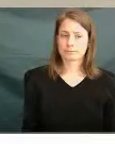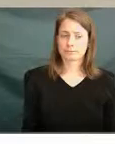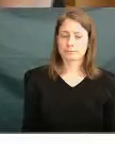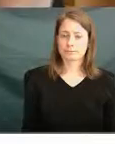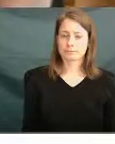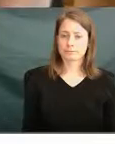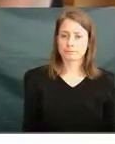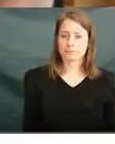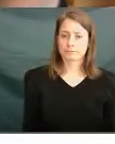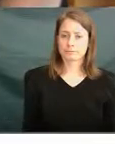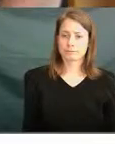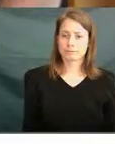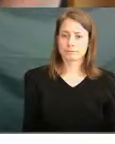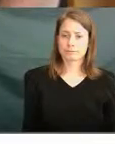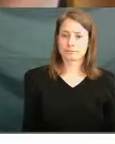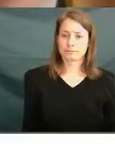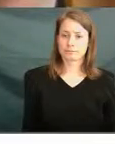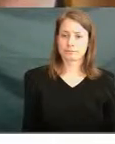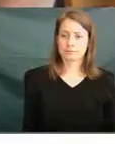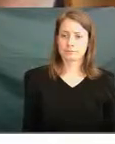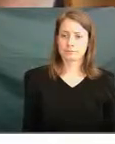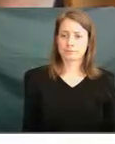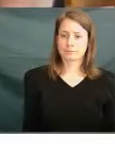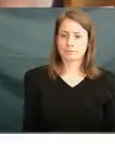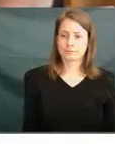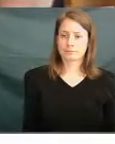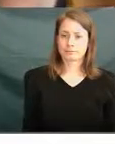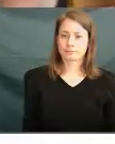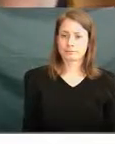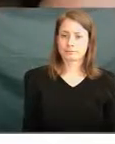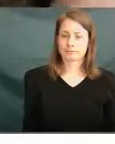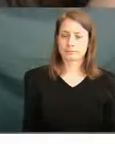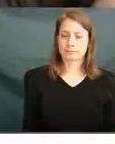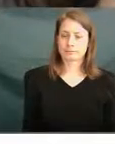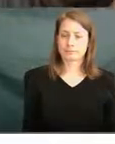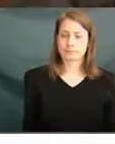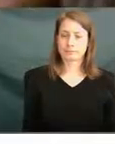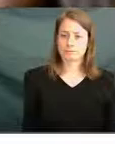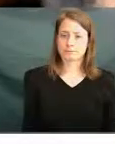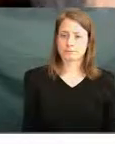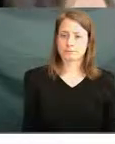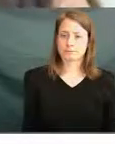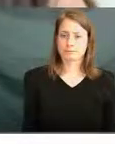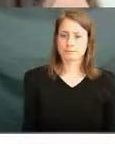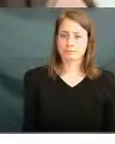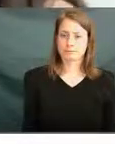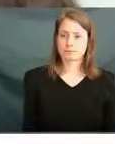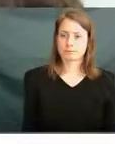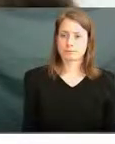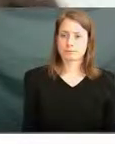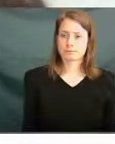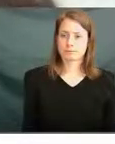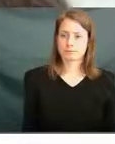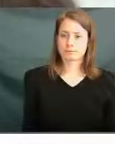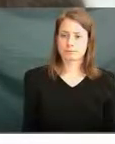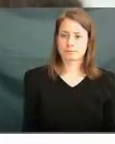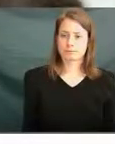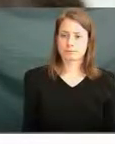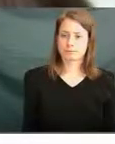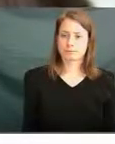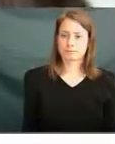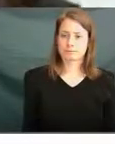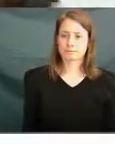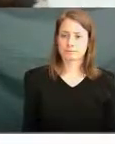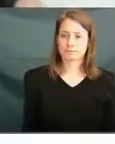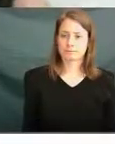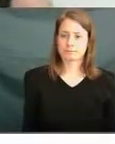Sven Henrik, ingen andre, så skal vi ta en prat. Meg og deg og de skal ta en prat sammen. Men først har jeg veldig lyst at du skal fortelle meg hva som